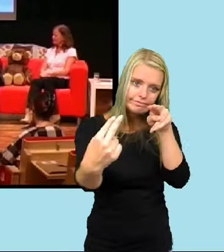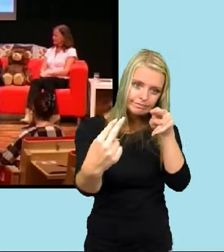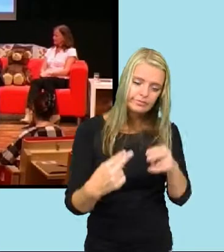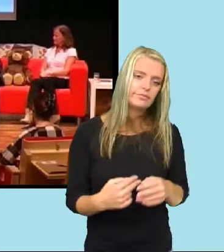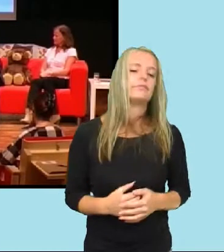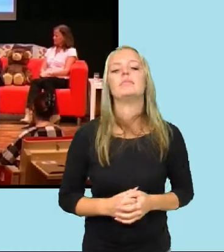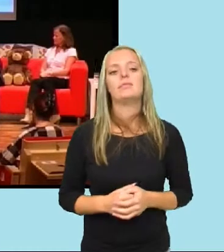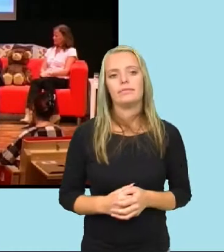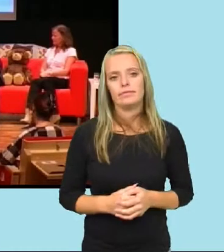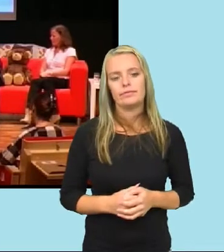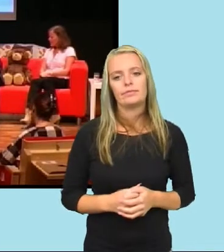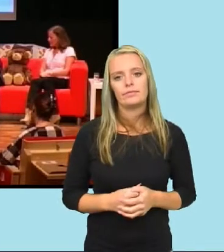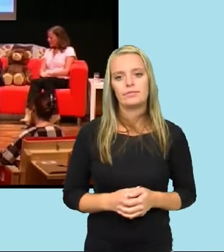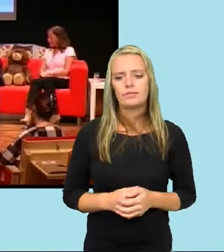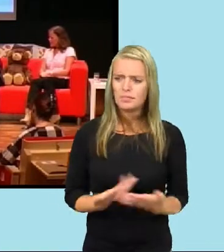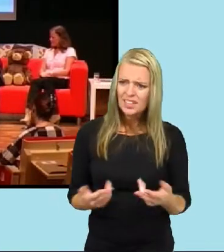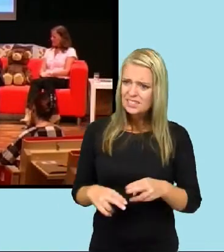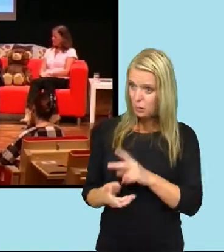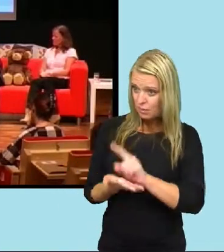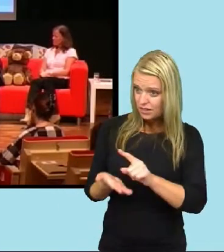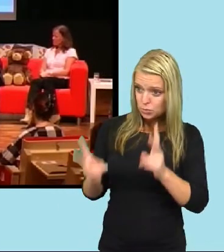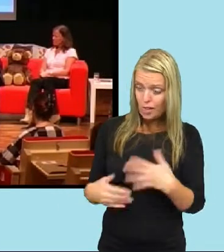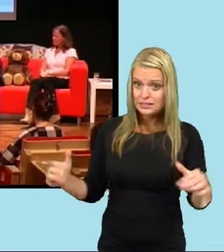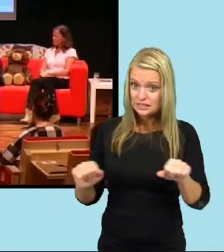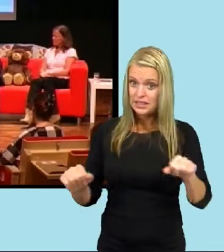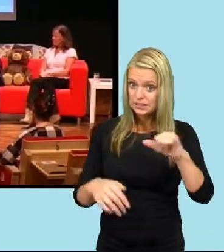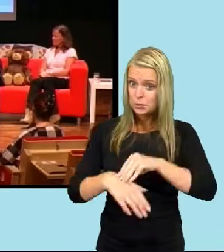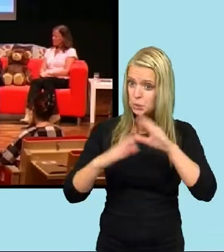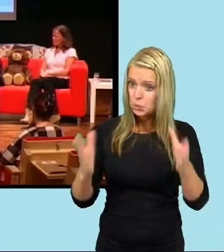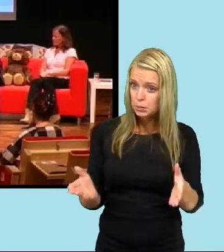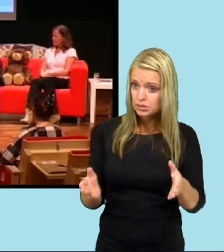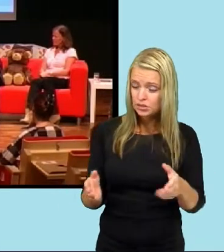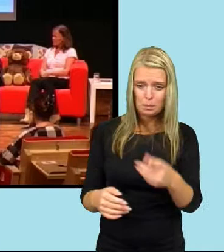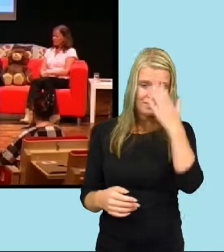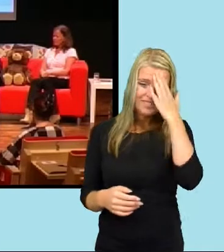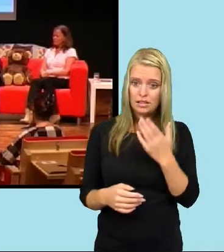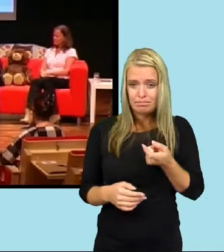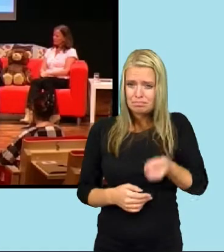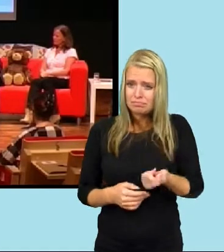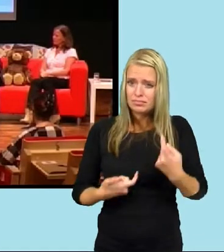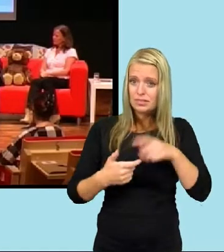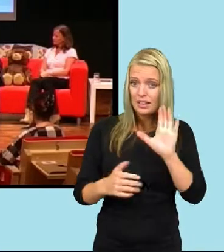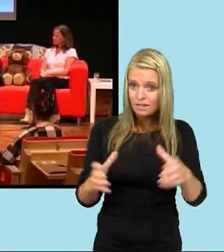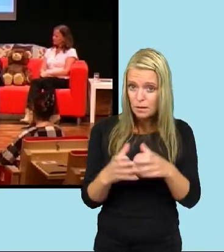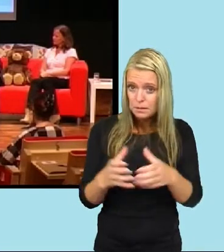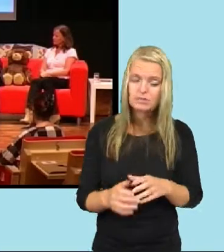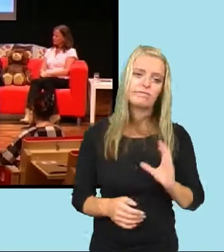Sådär. Men känns det så överlag att det är stressigt? De vet lite om er när ni kommer. Ja, det tycker